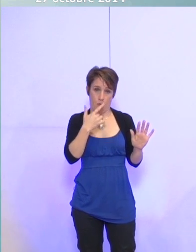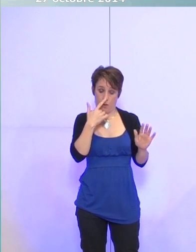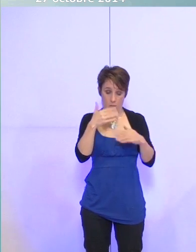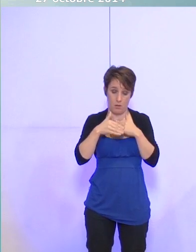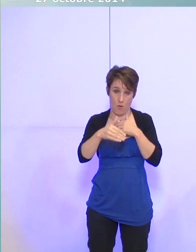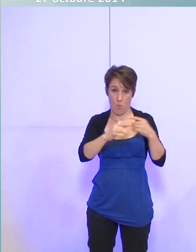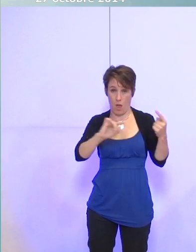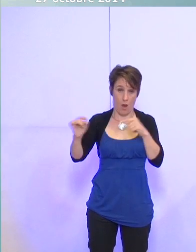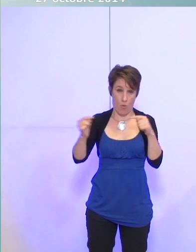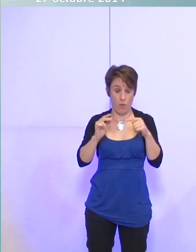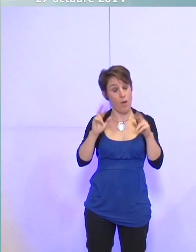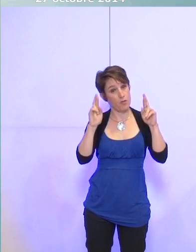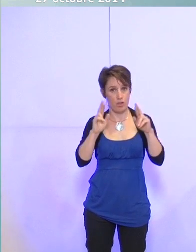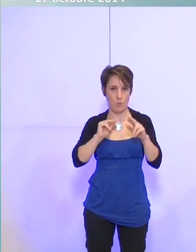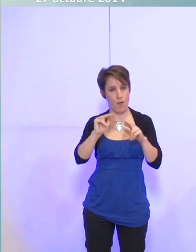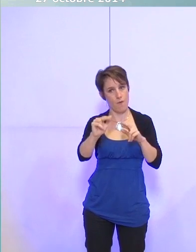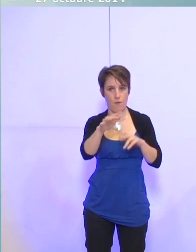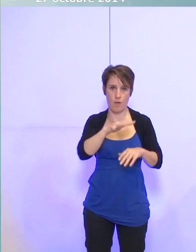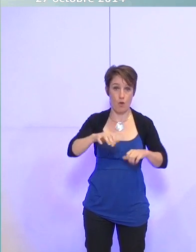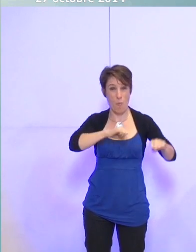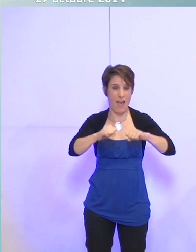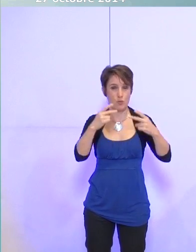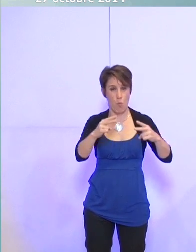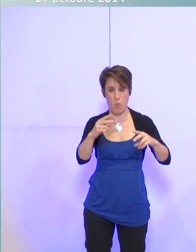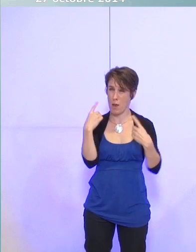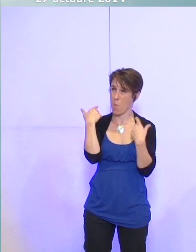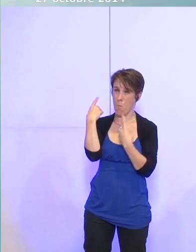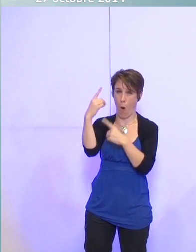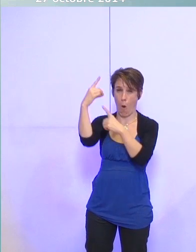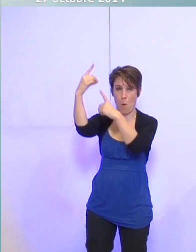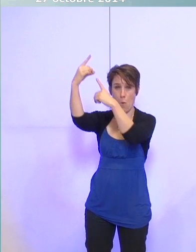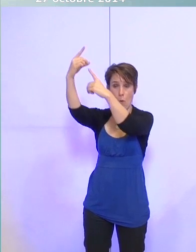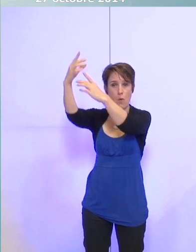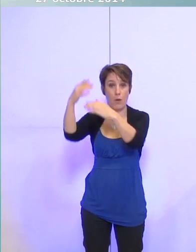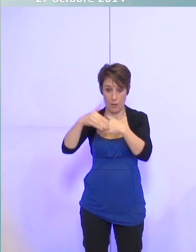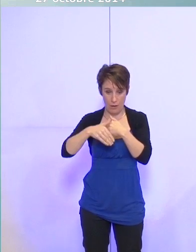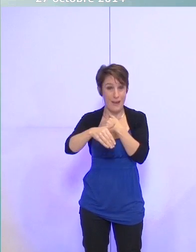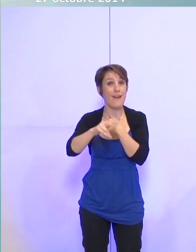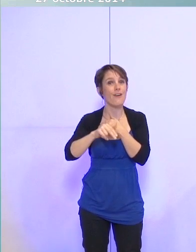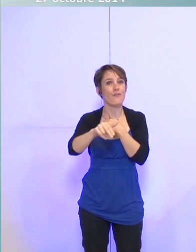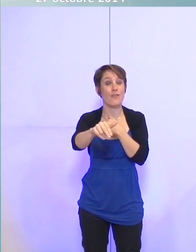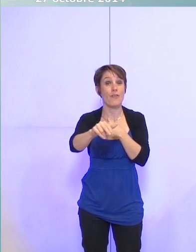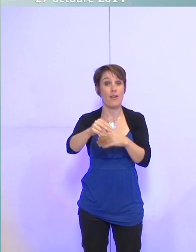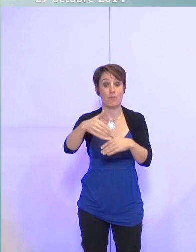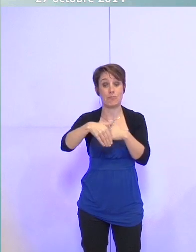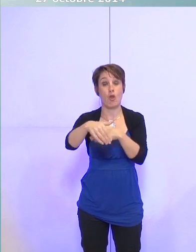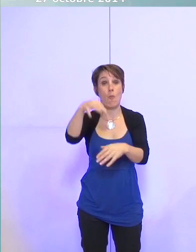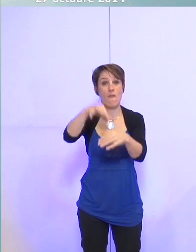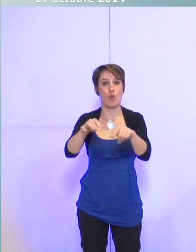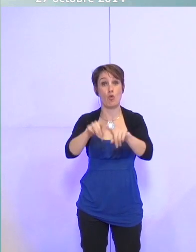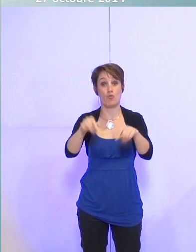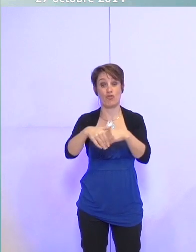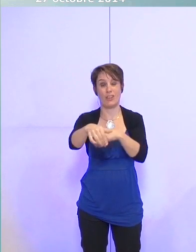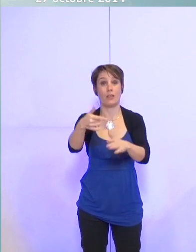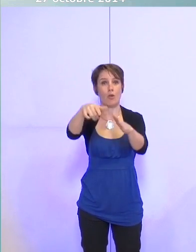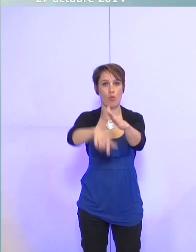mobiliser, et j'espère mobiliser l'action publique également dans les semaines qui arrivent. Nous sommes maintenant à moins de 2 mois du vote du budget